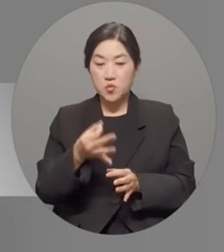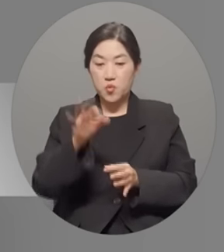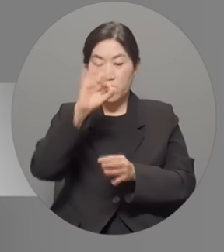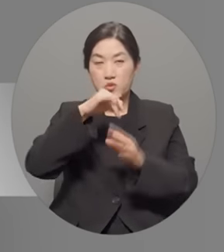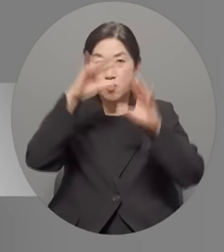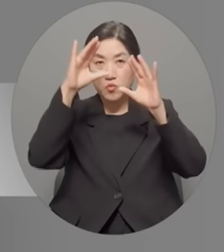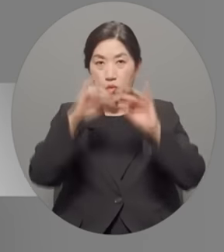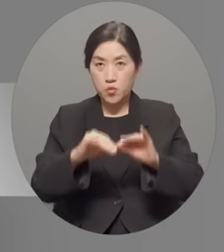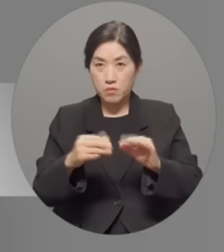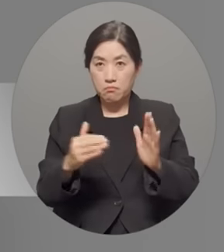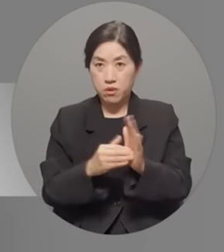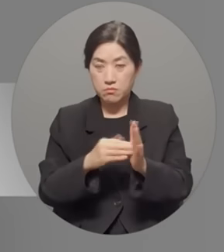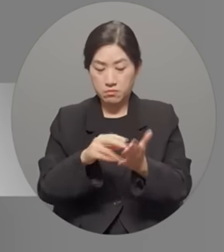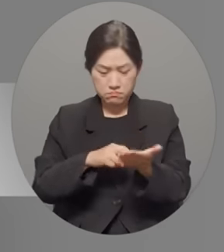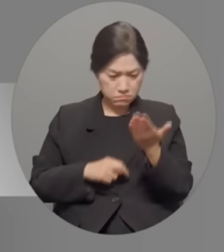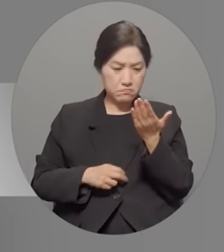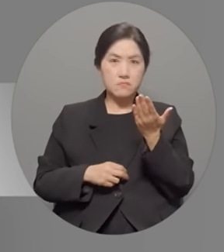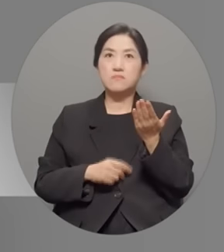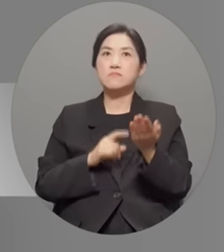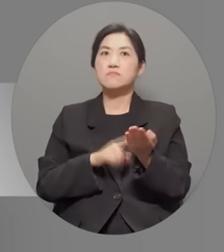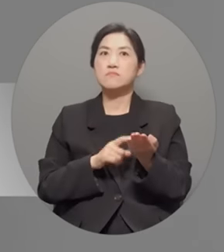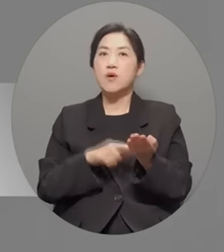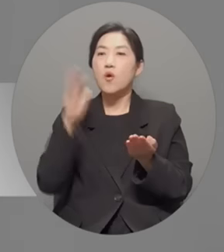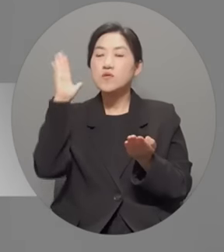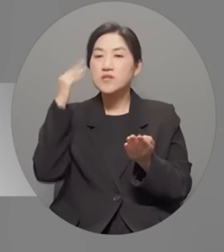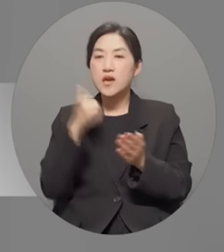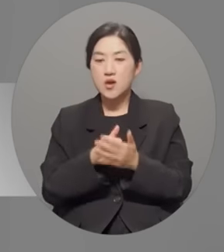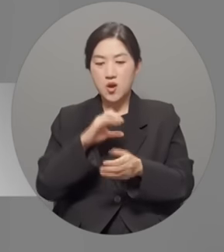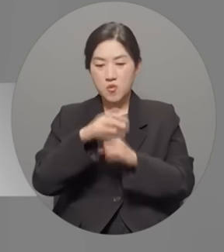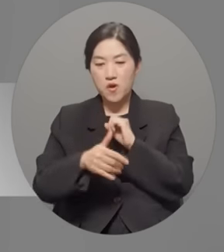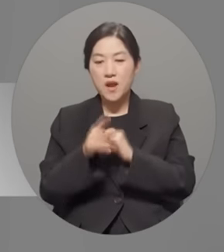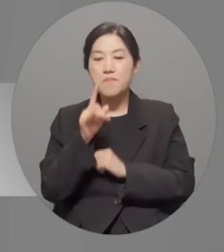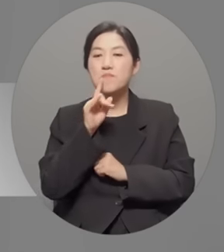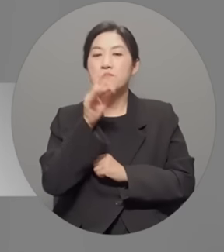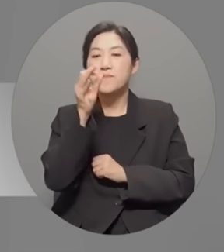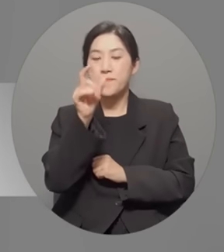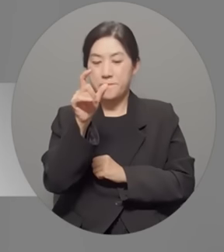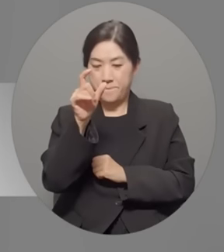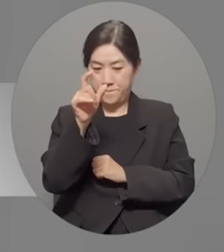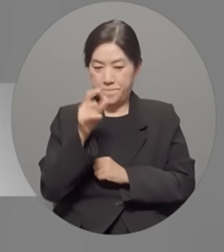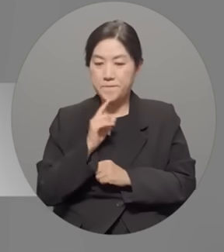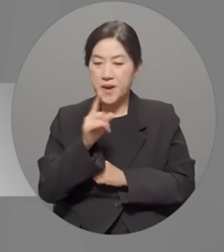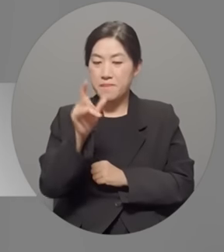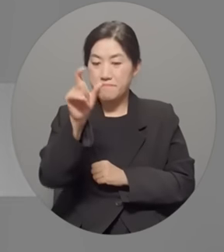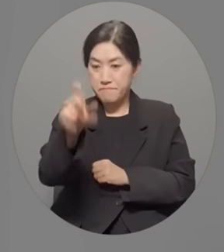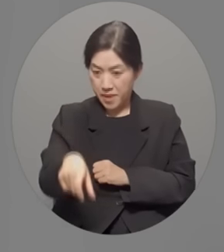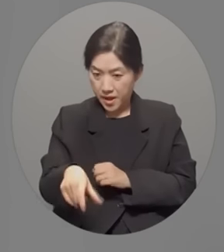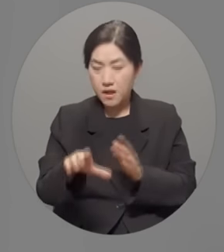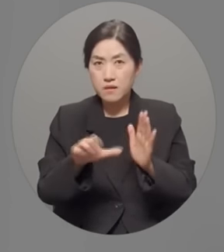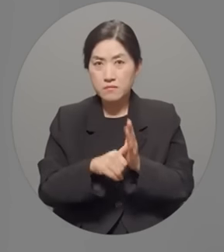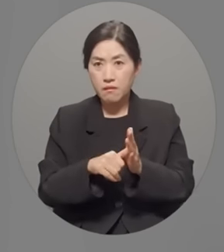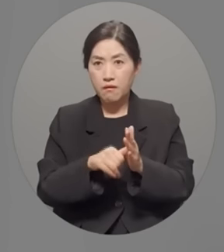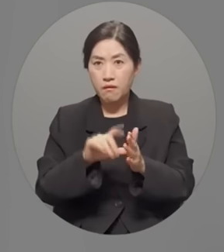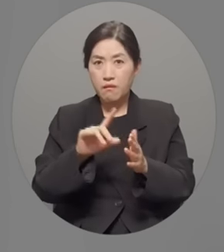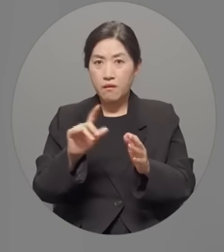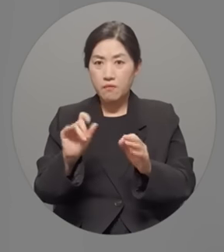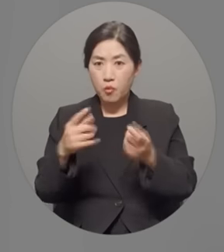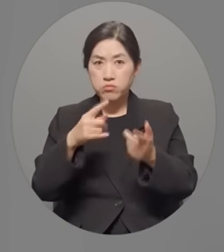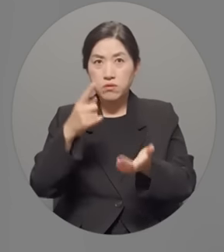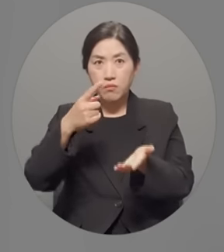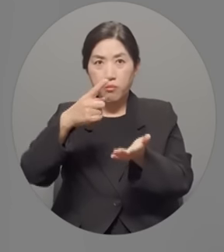동의했다는 문자를 받았습니다 최근 과일을 한 번 주문에 결제한 적이 있는데 그때 동의가 이루어졌다는